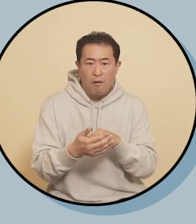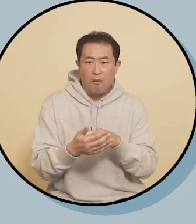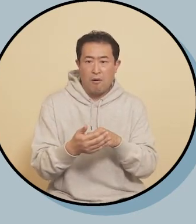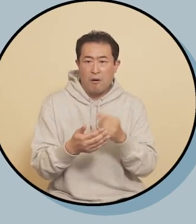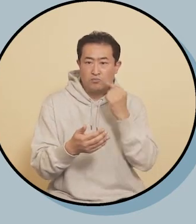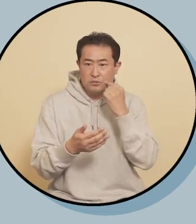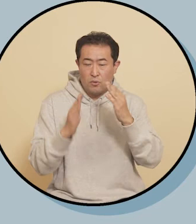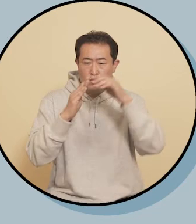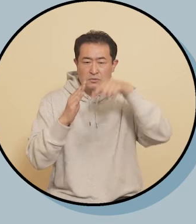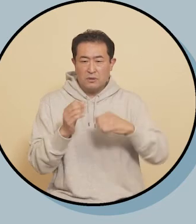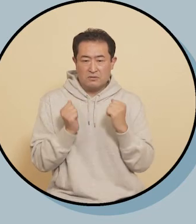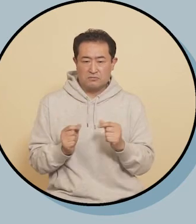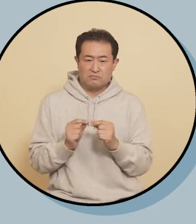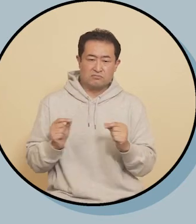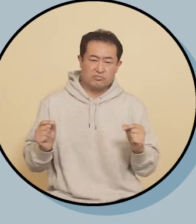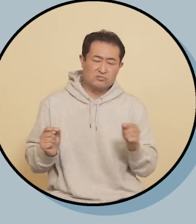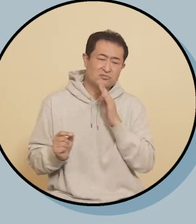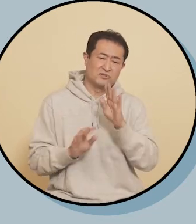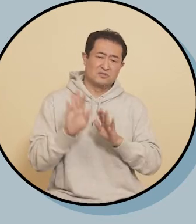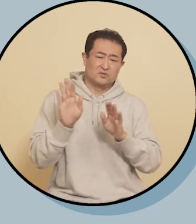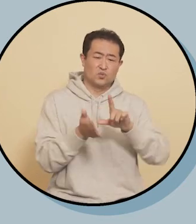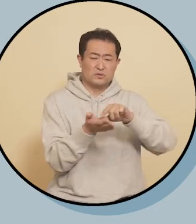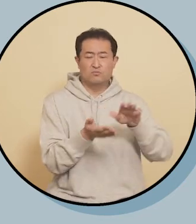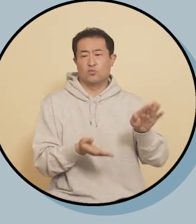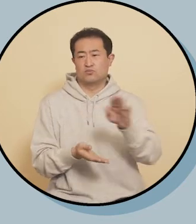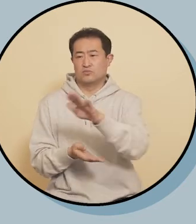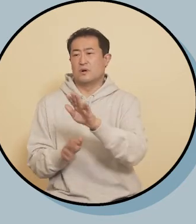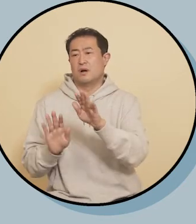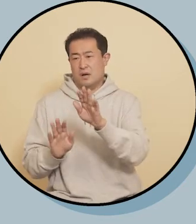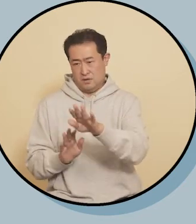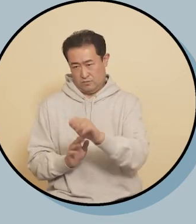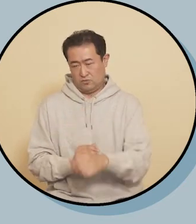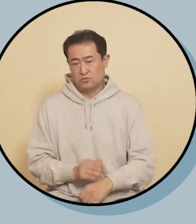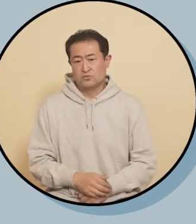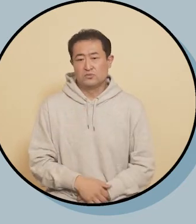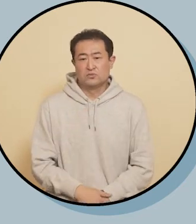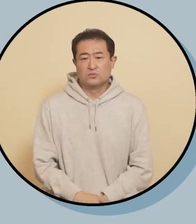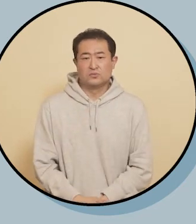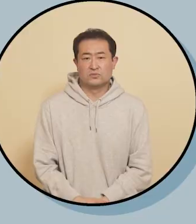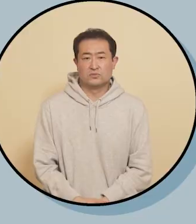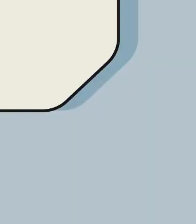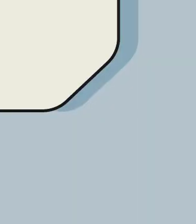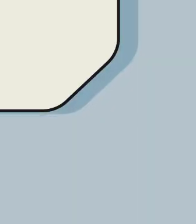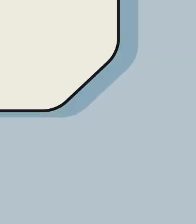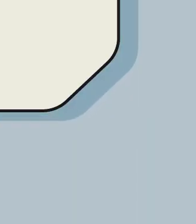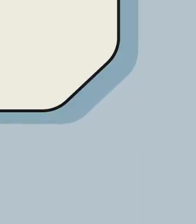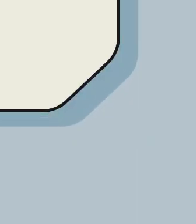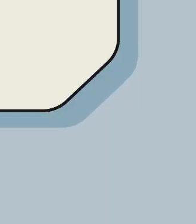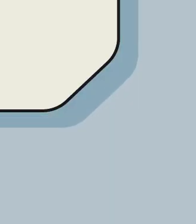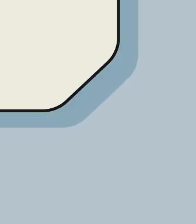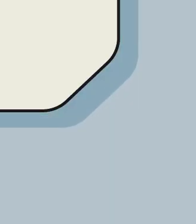閉じこもるということにしかならないという実情も地域によってはあります